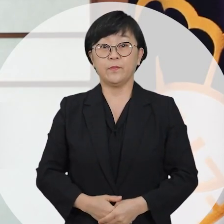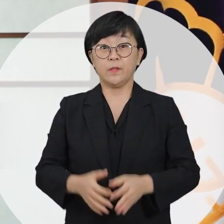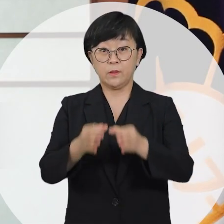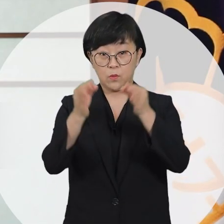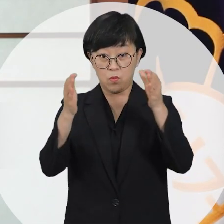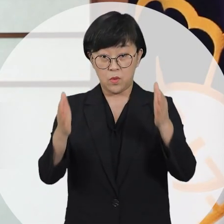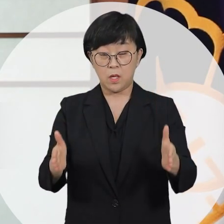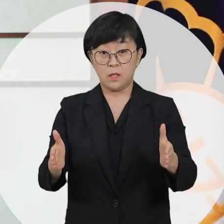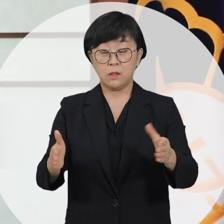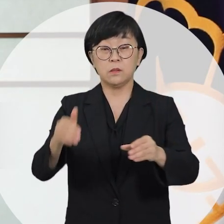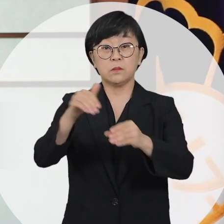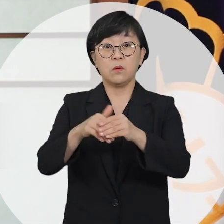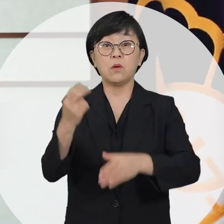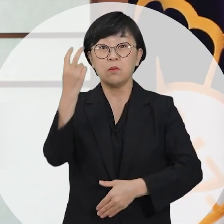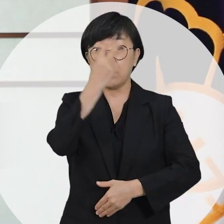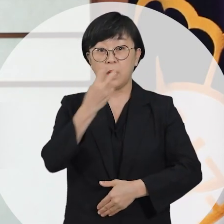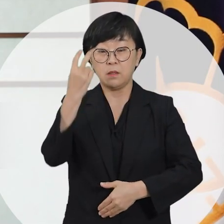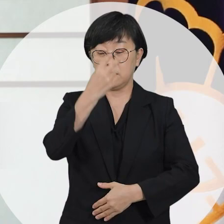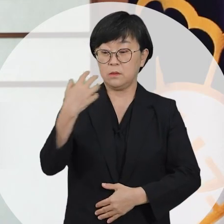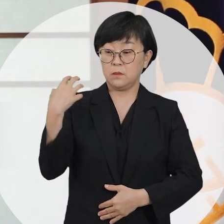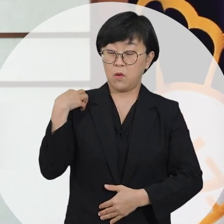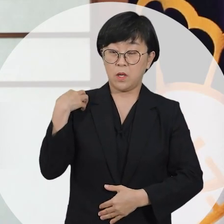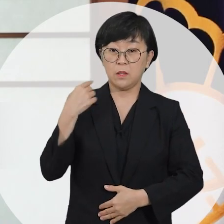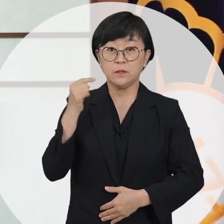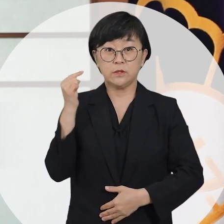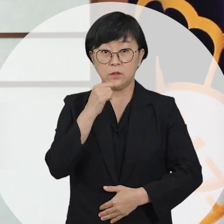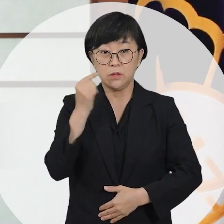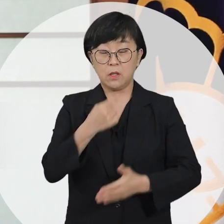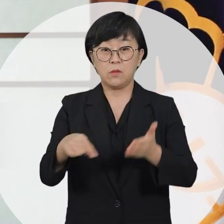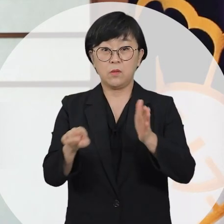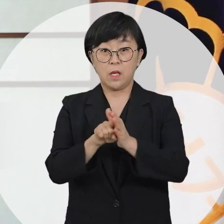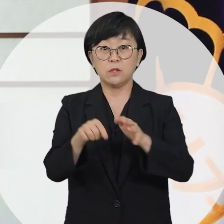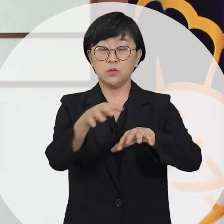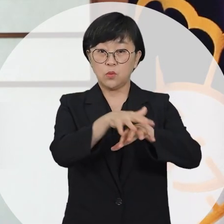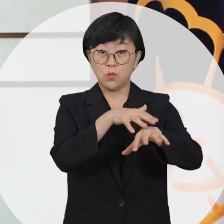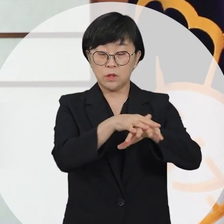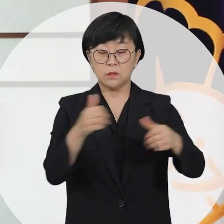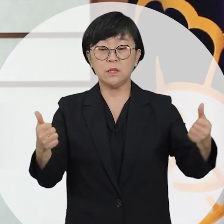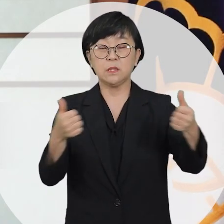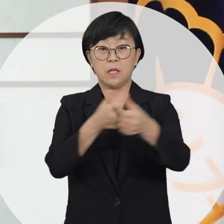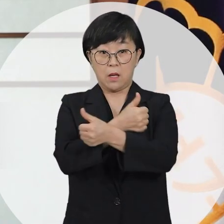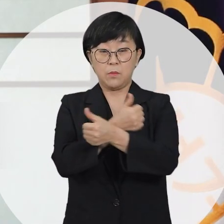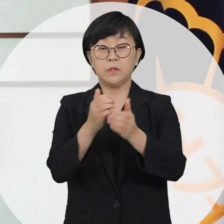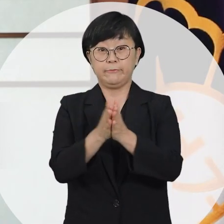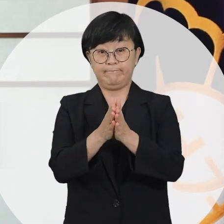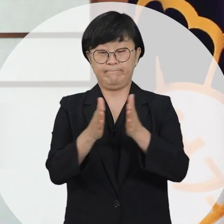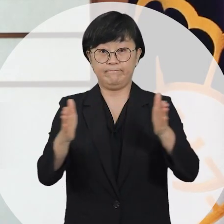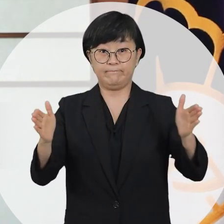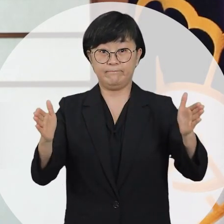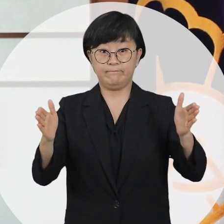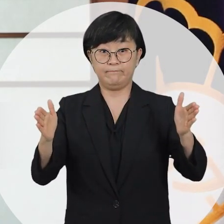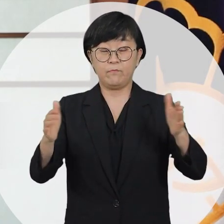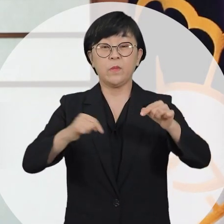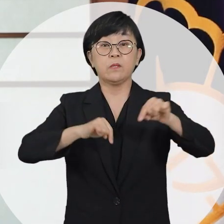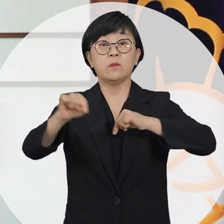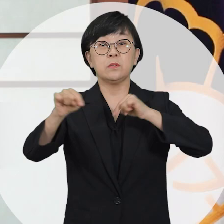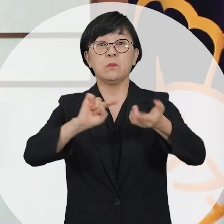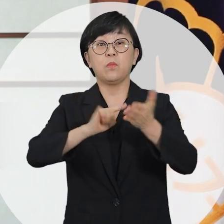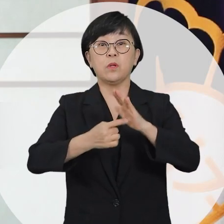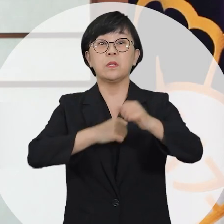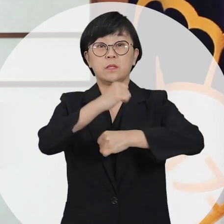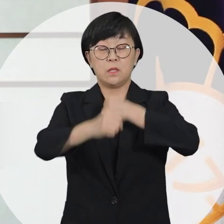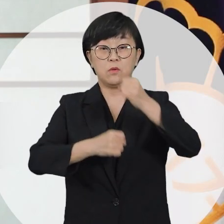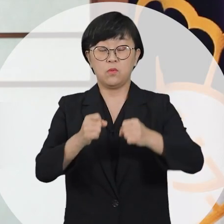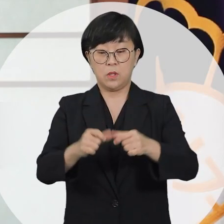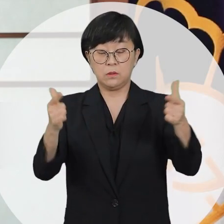그동안 선거관리 기능을 강화하는 조직 및 인사 개편을 실시하였고 정치적 표현의 자유